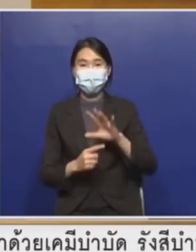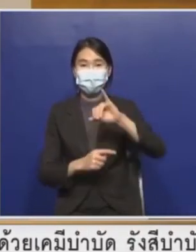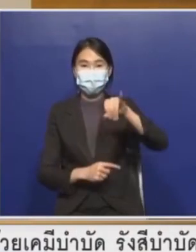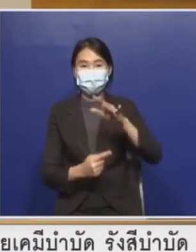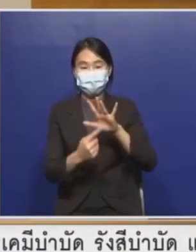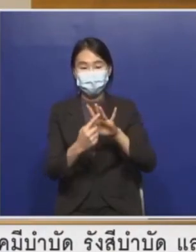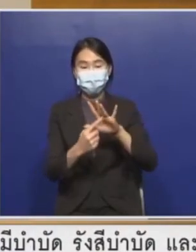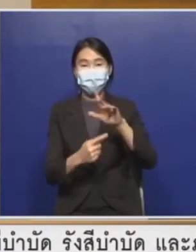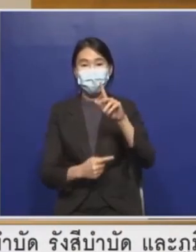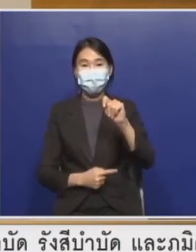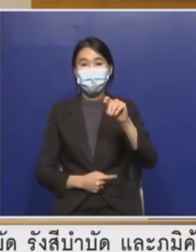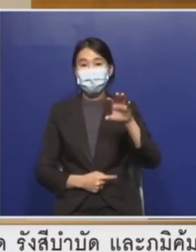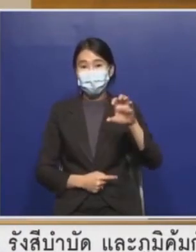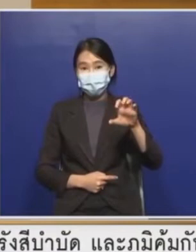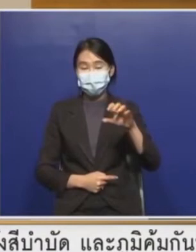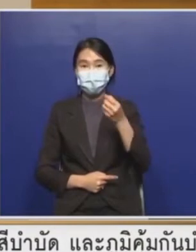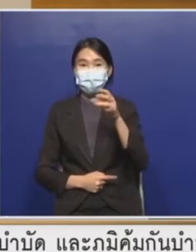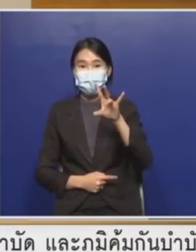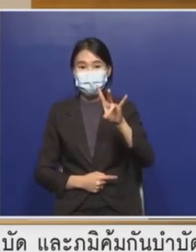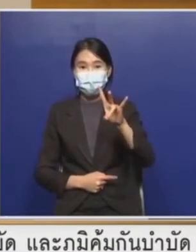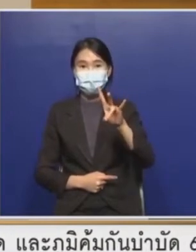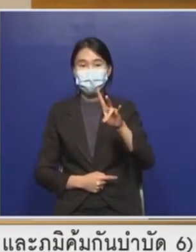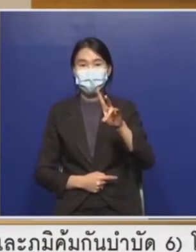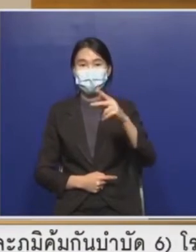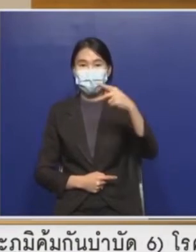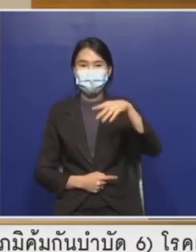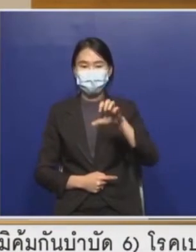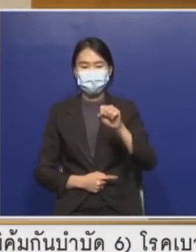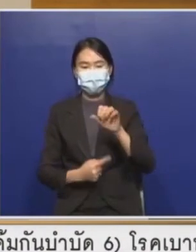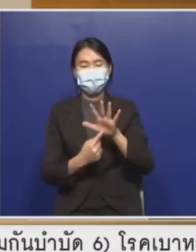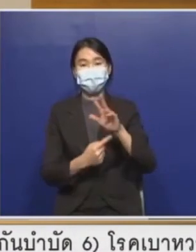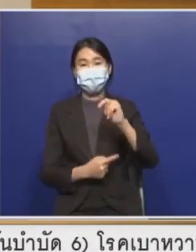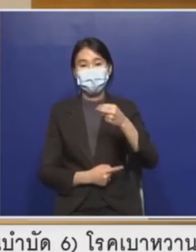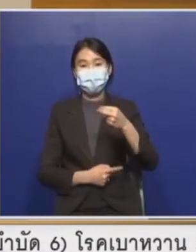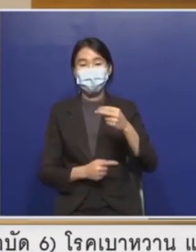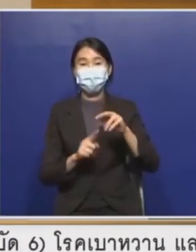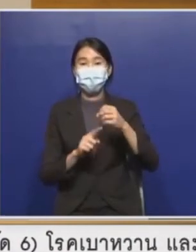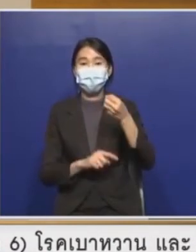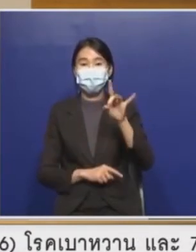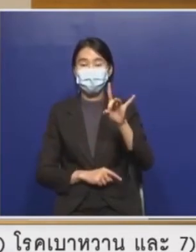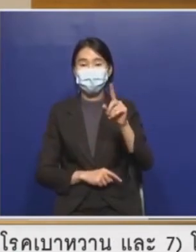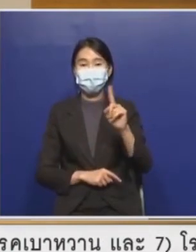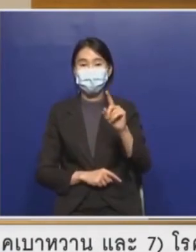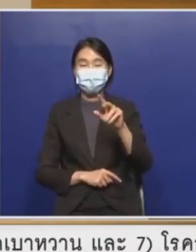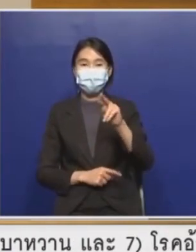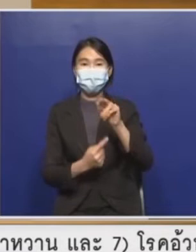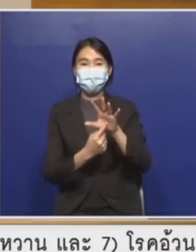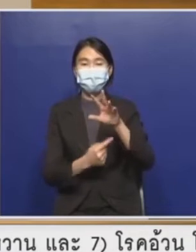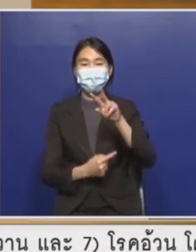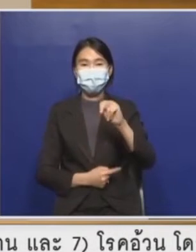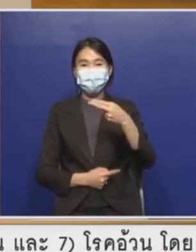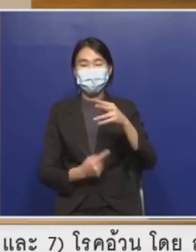ไกรเลิก17นายพิสิทธิ์ลีอาธรรม18นางนันทนาสงประช